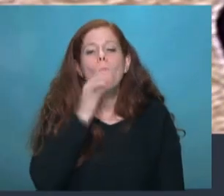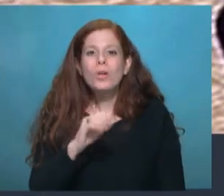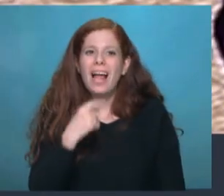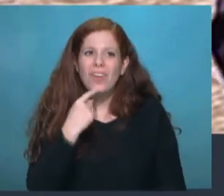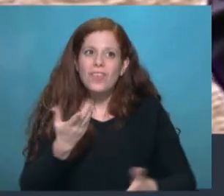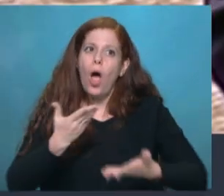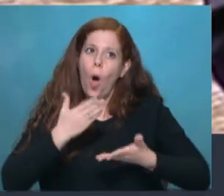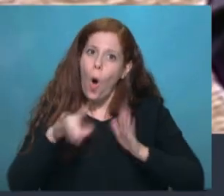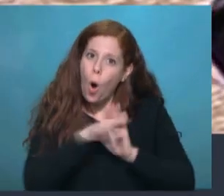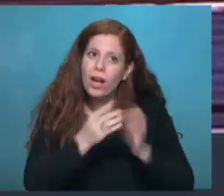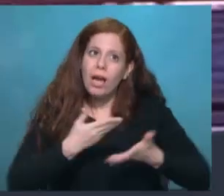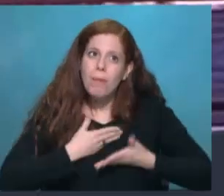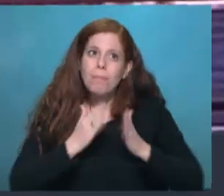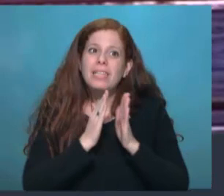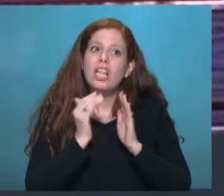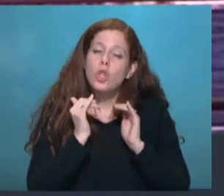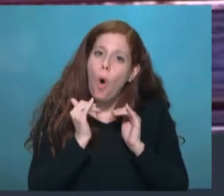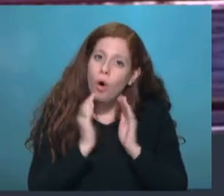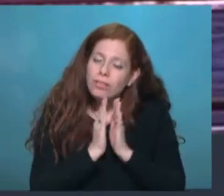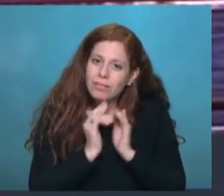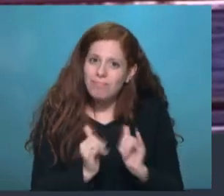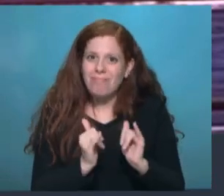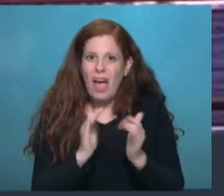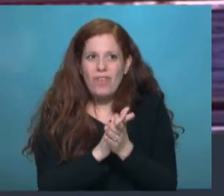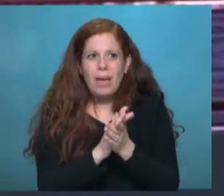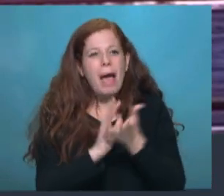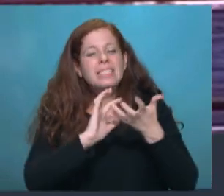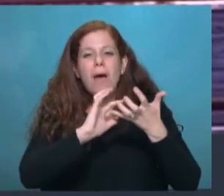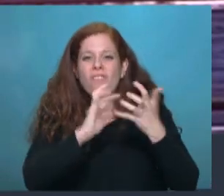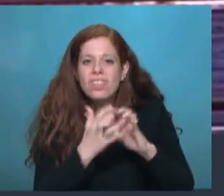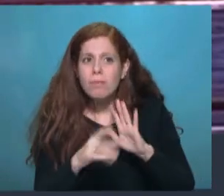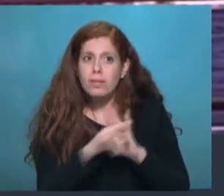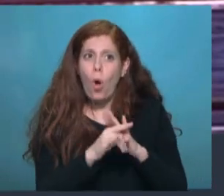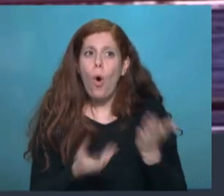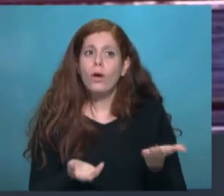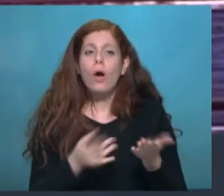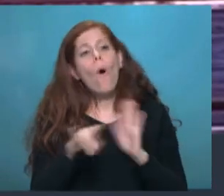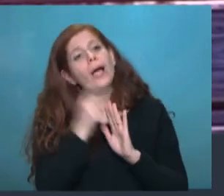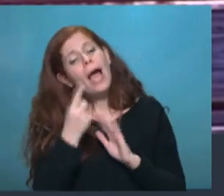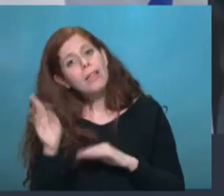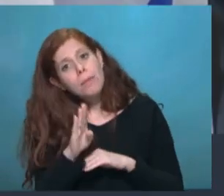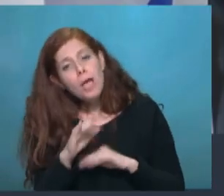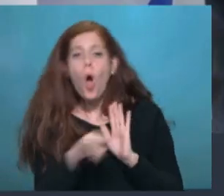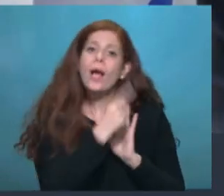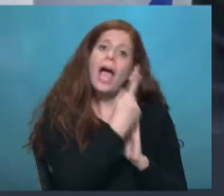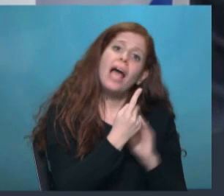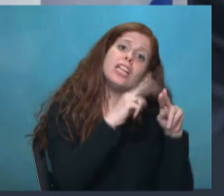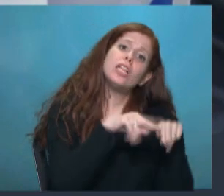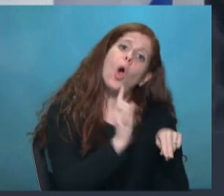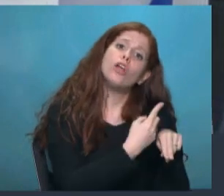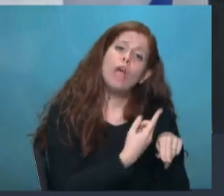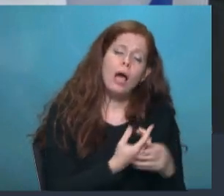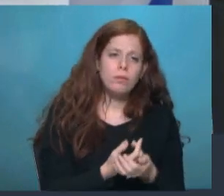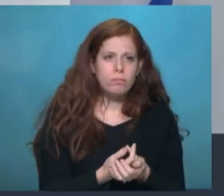מתנות מחברים. אז מעוותים את החוק, חוק אחד לנתניהו, חוק אחד לכל השאר. נראה